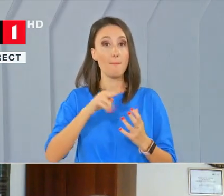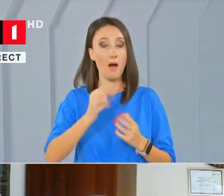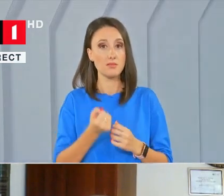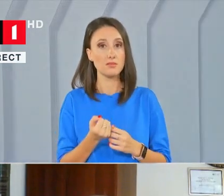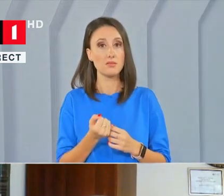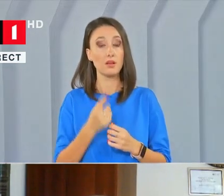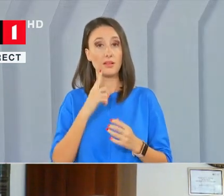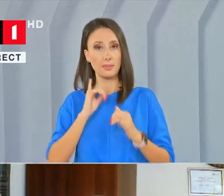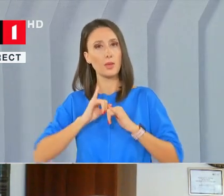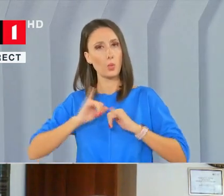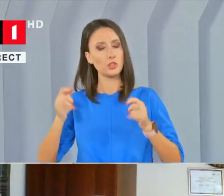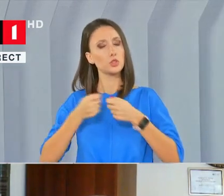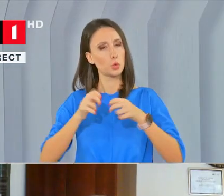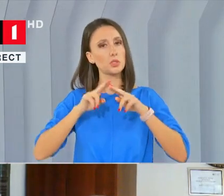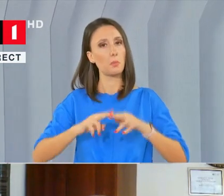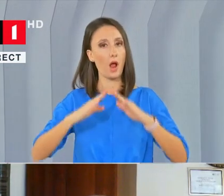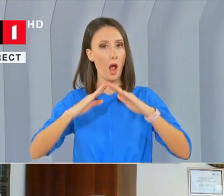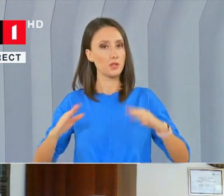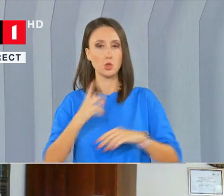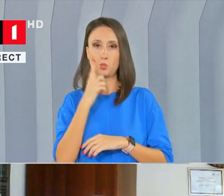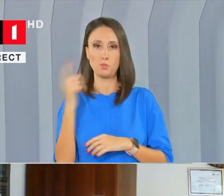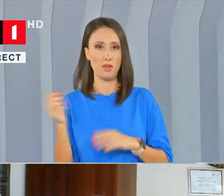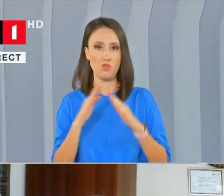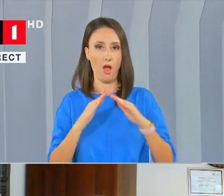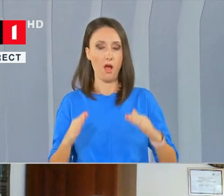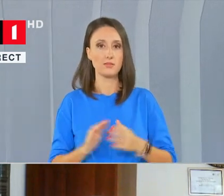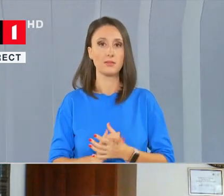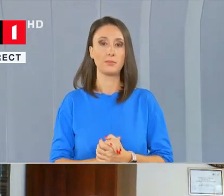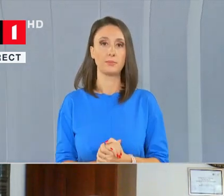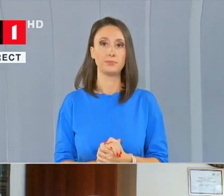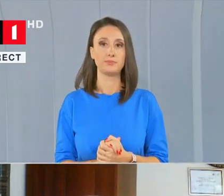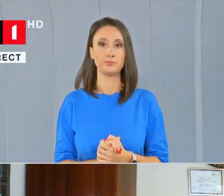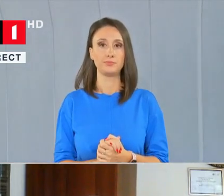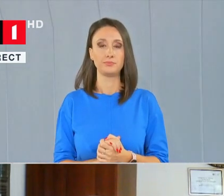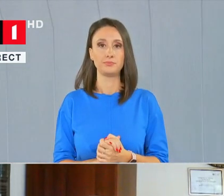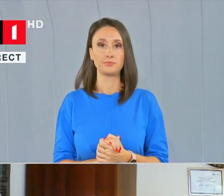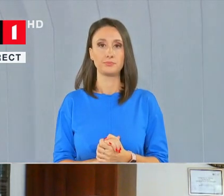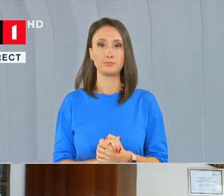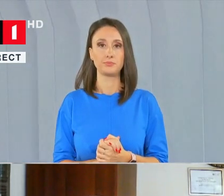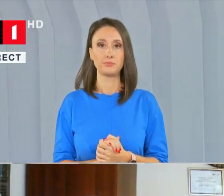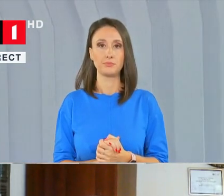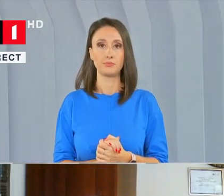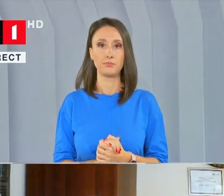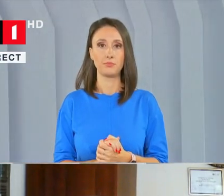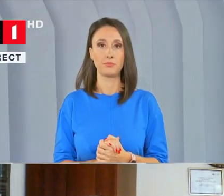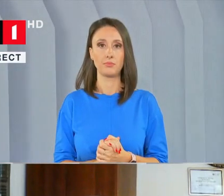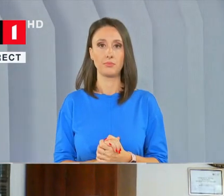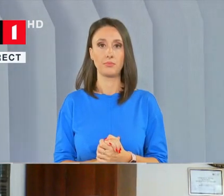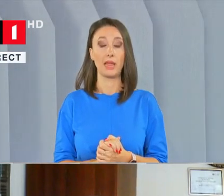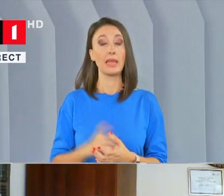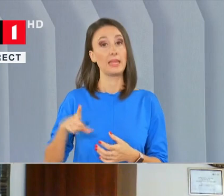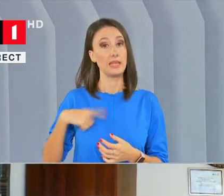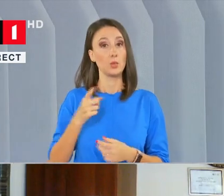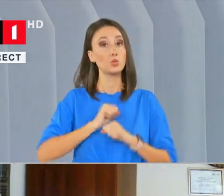îi îndeamnă pe toți să rămână în case, să nu părăsească locuințele? Mai întâi, tocmai pentru că domnul doctor a transmis șocul din